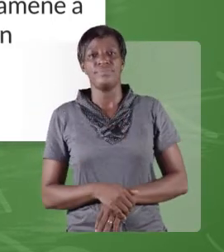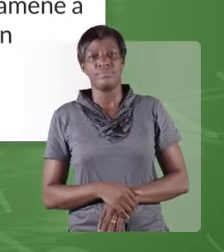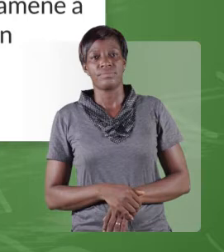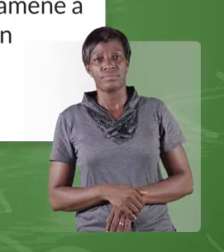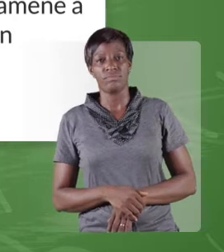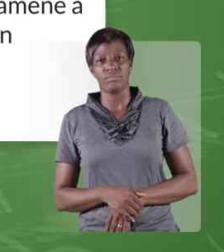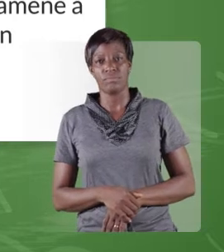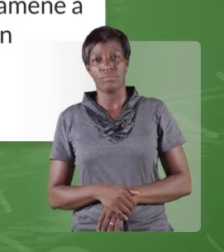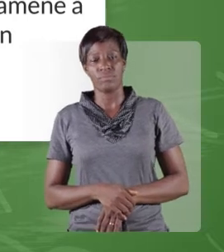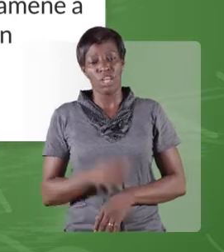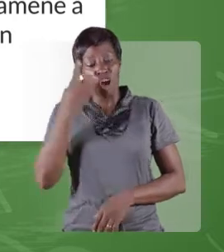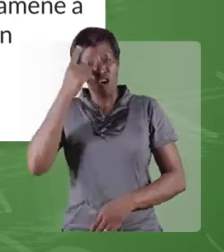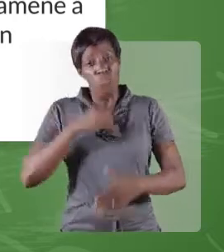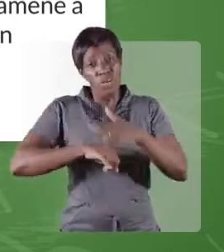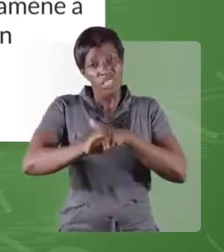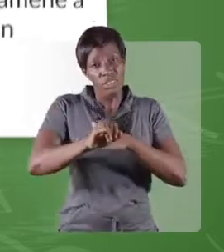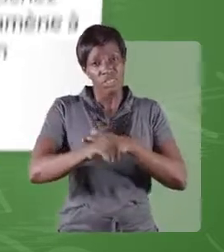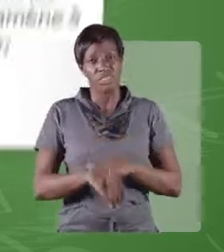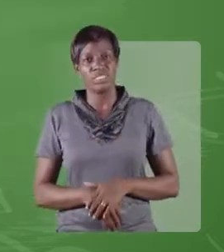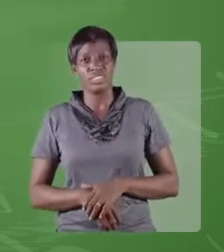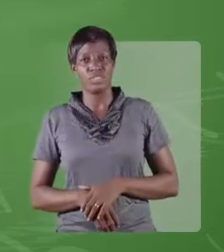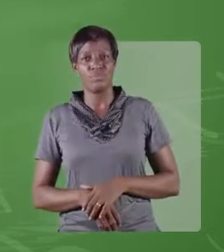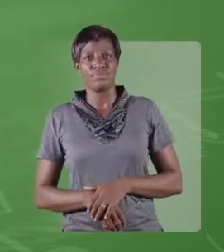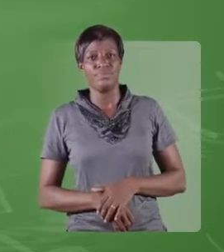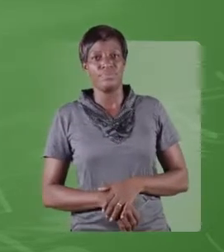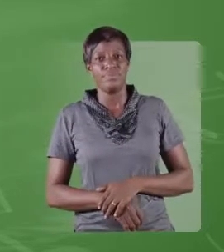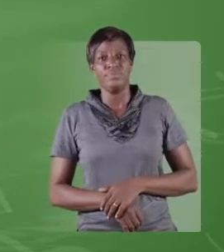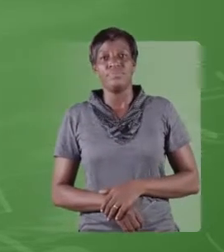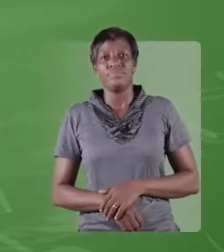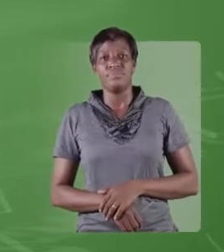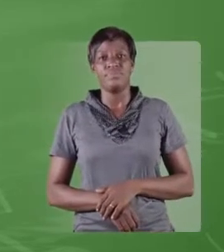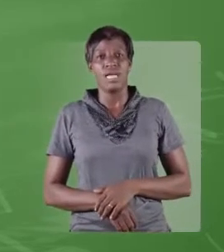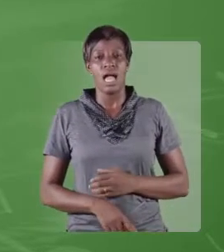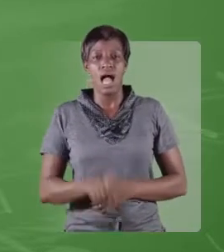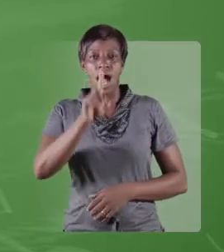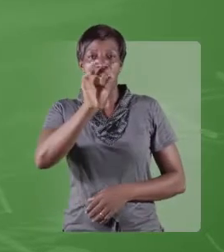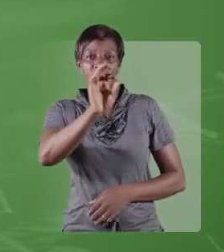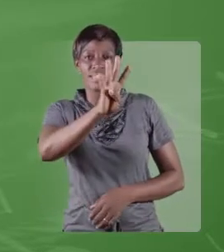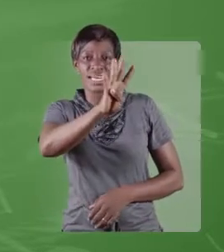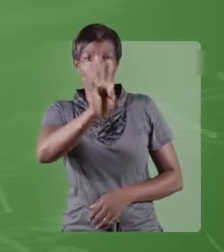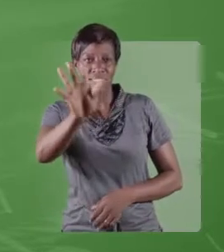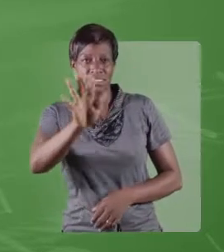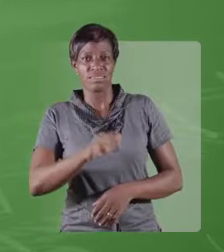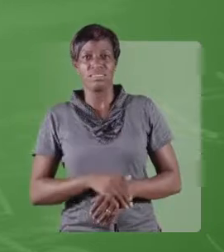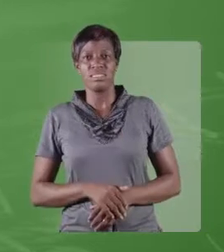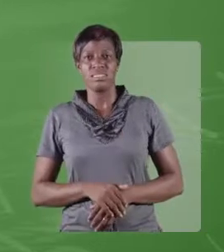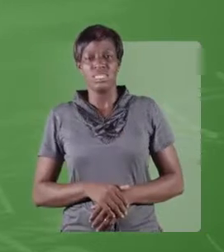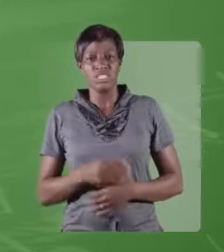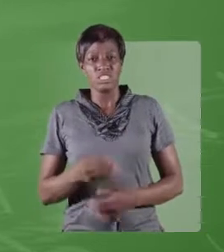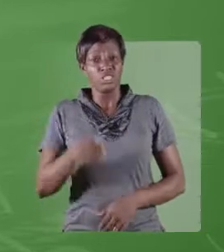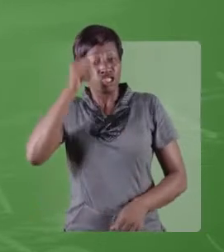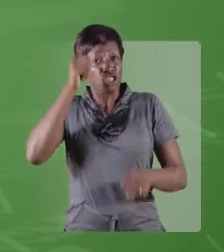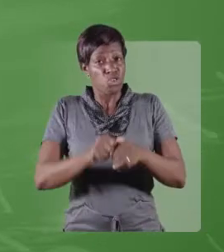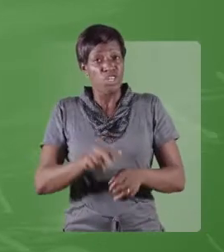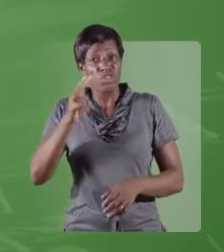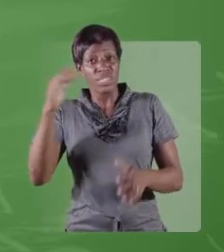Pour l'introduction de notre leçon, nous allons noter ceci. En 1945, le monde sort de la